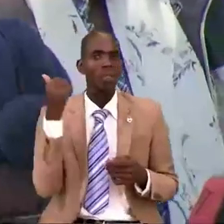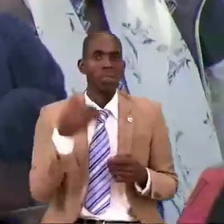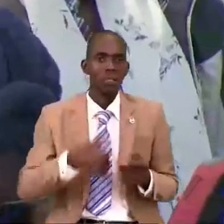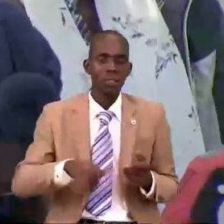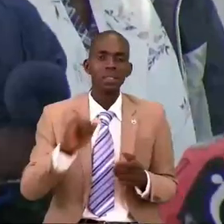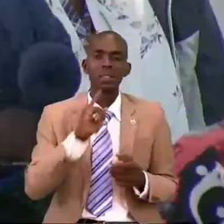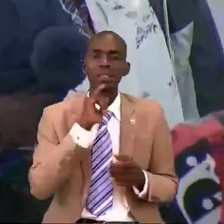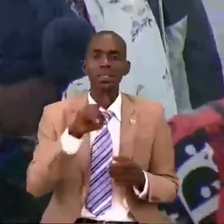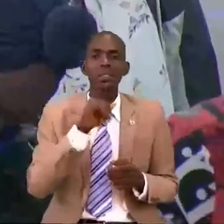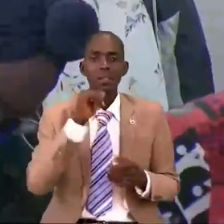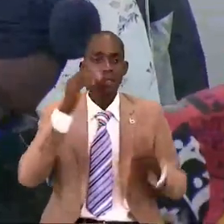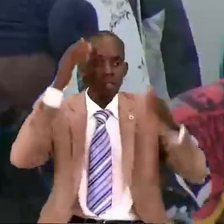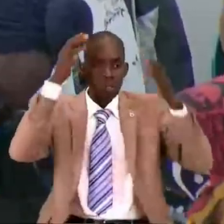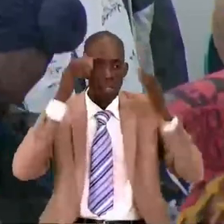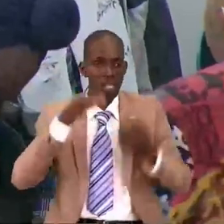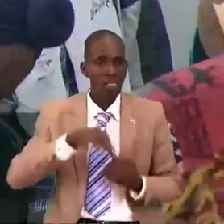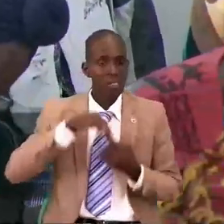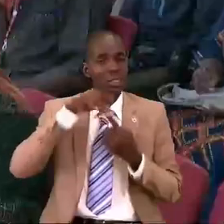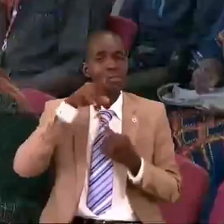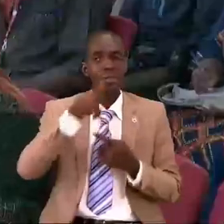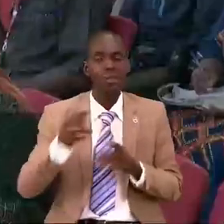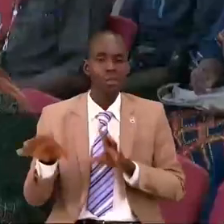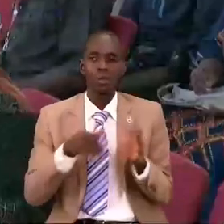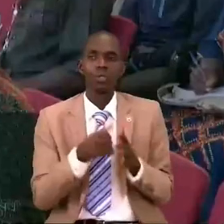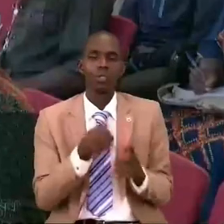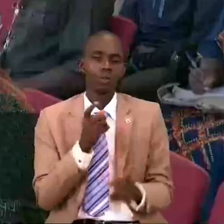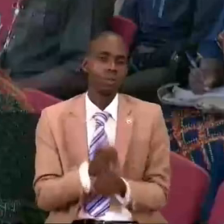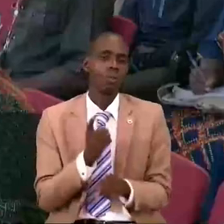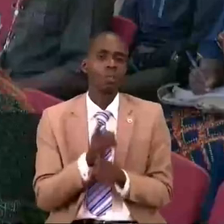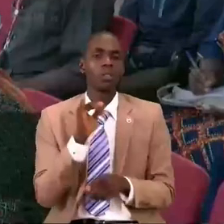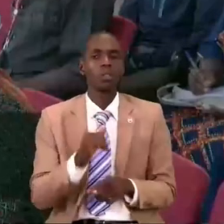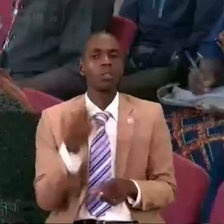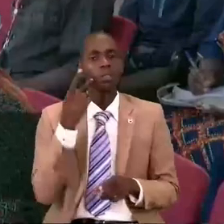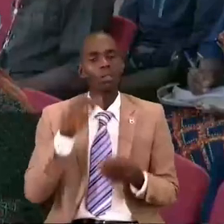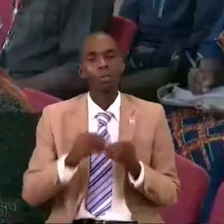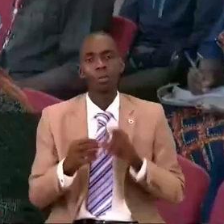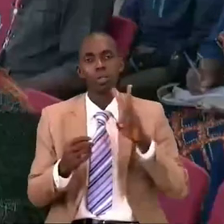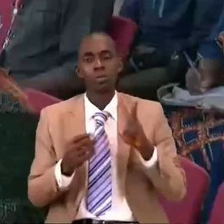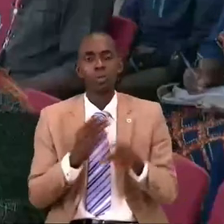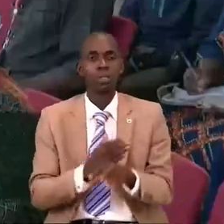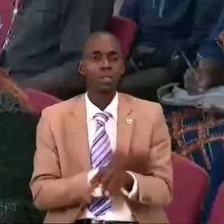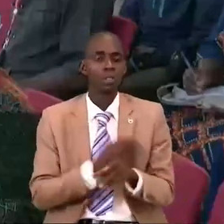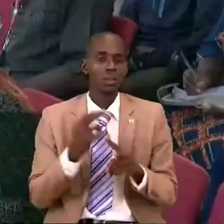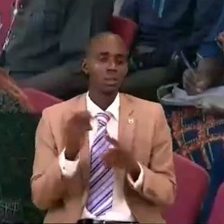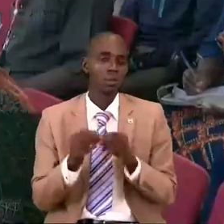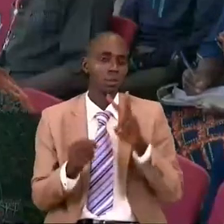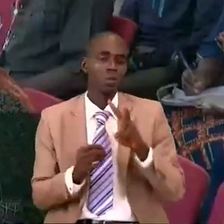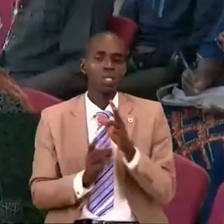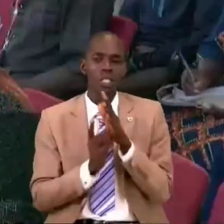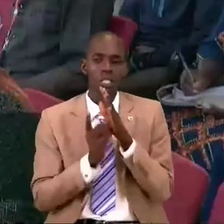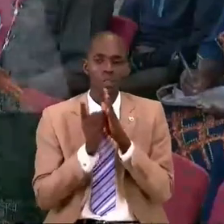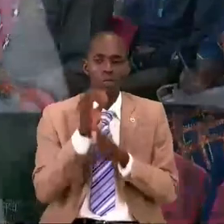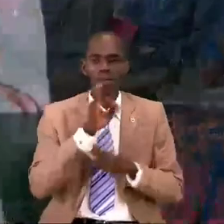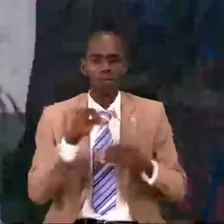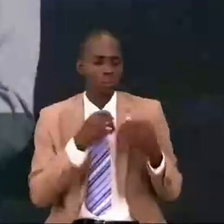maintenant, cultiver le courage en œuvrant pour le maître.